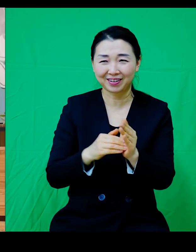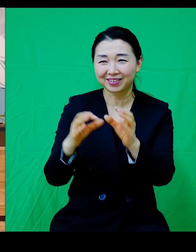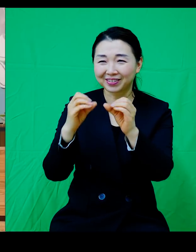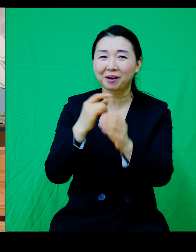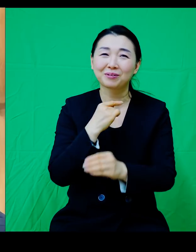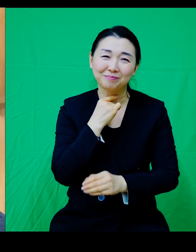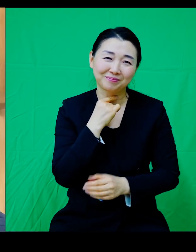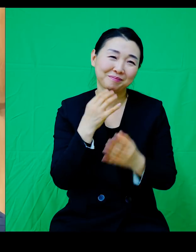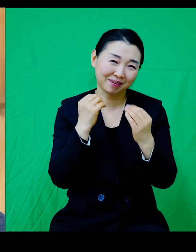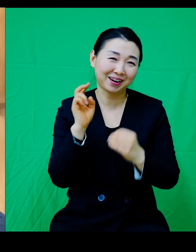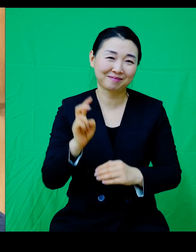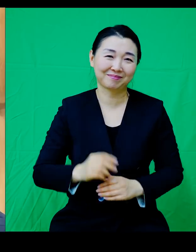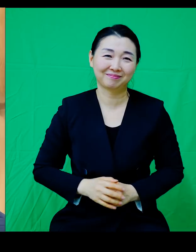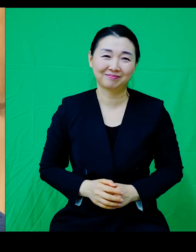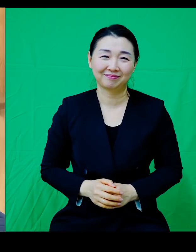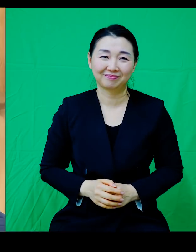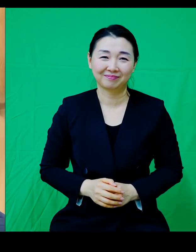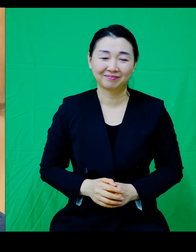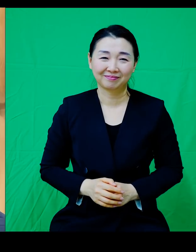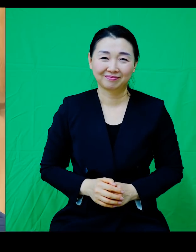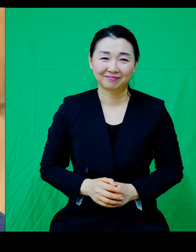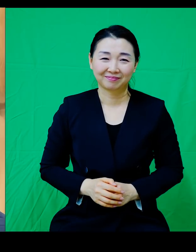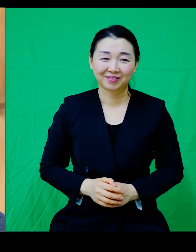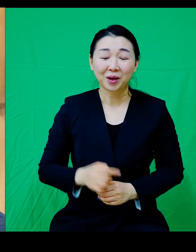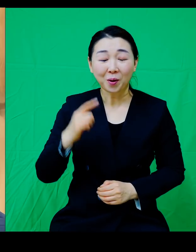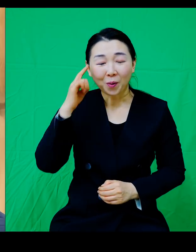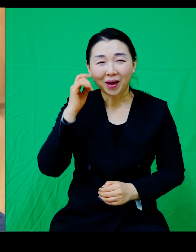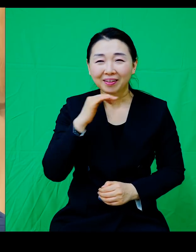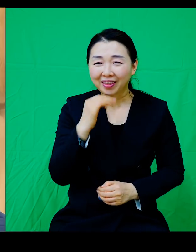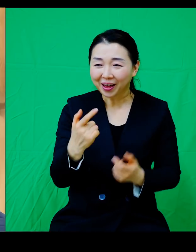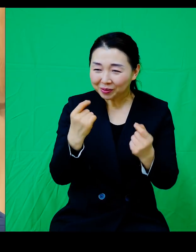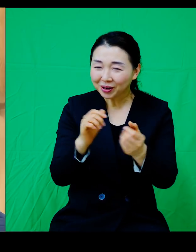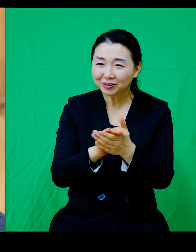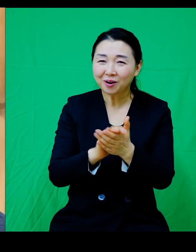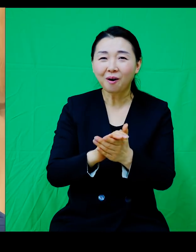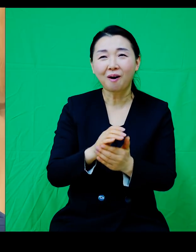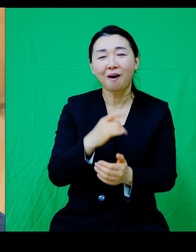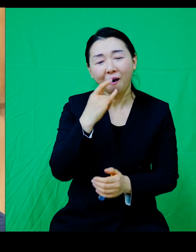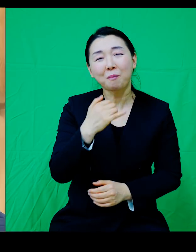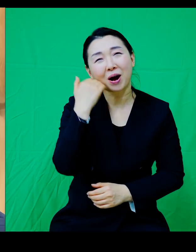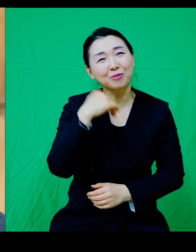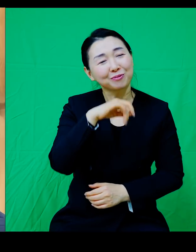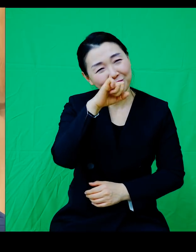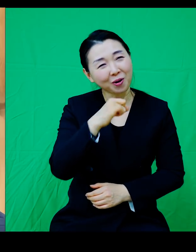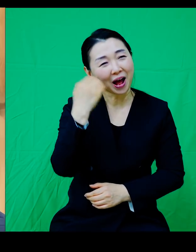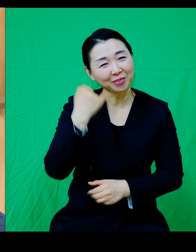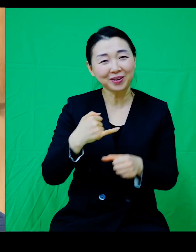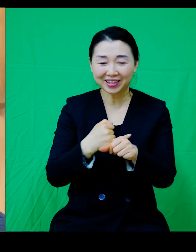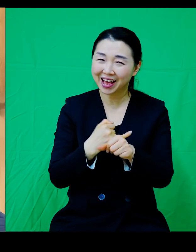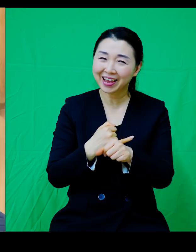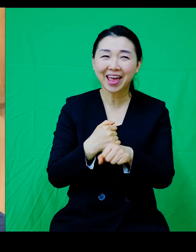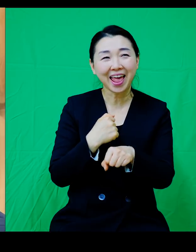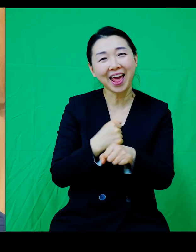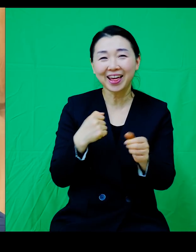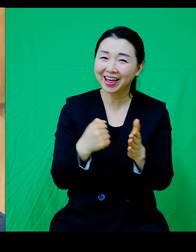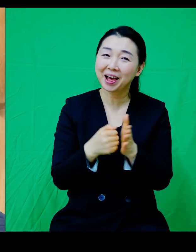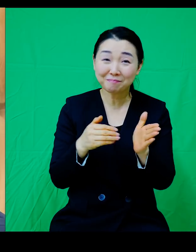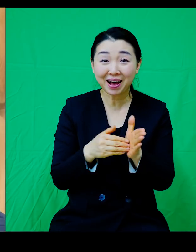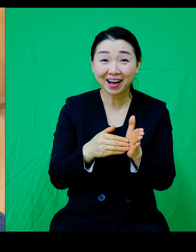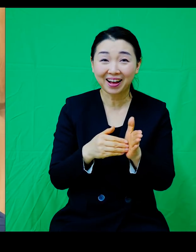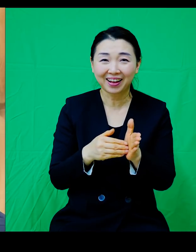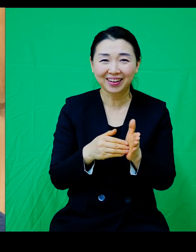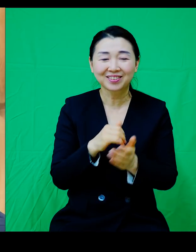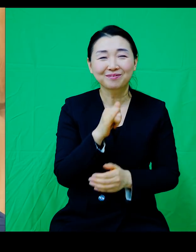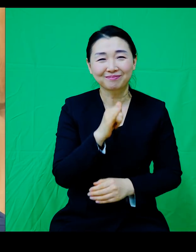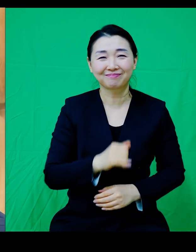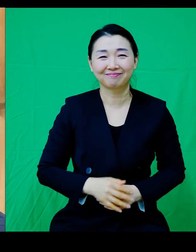것 같아요. 순간순간 되게 많은 것 같아요. 그래서 그 또래 친구들은 엄마 뭐 누구가 좋아, 뭐 누구랑 사귀기로 했어, 뭐 이런